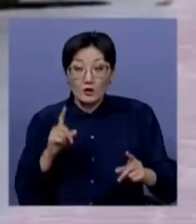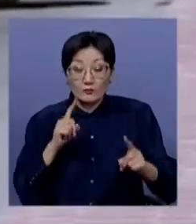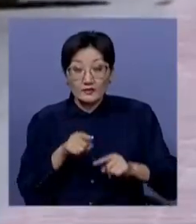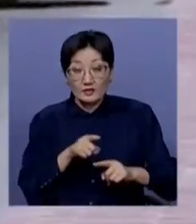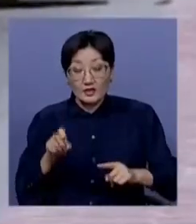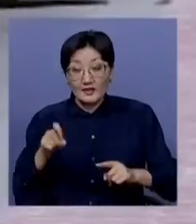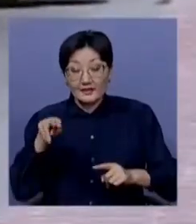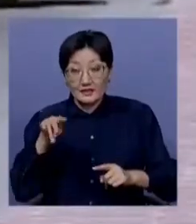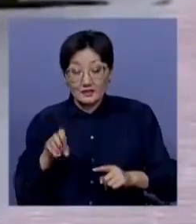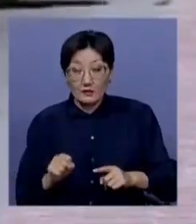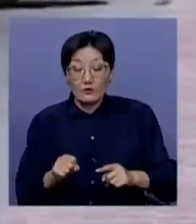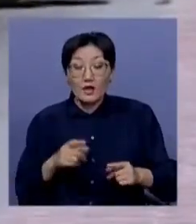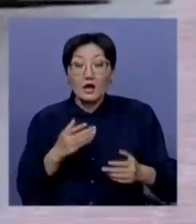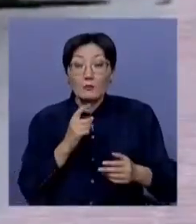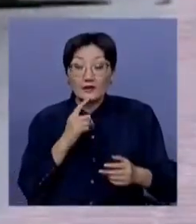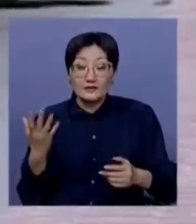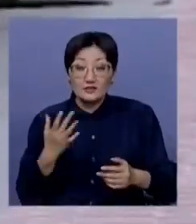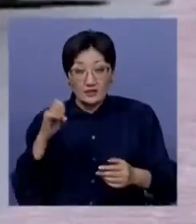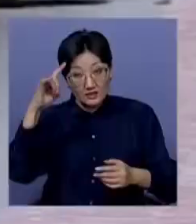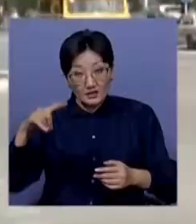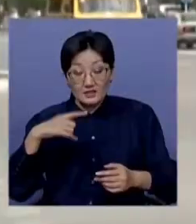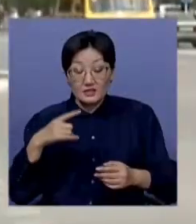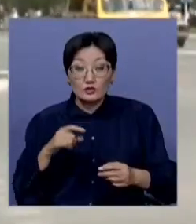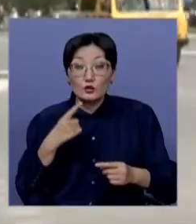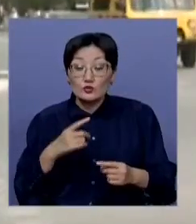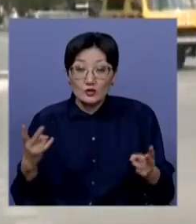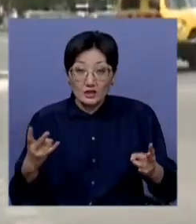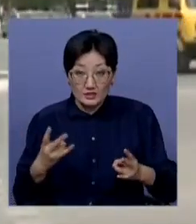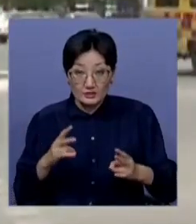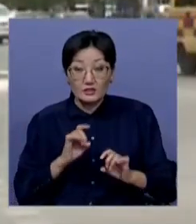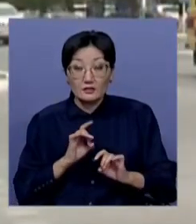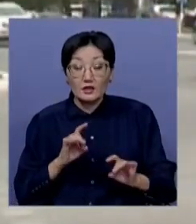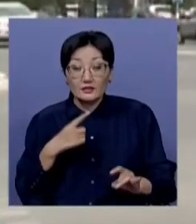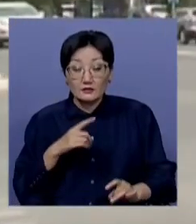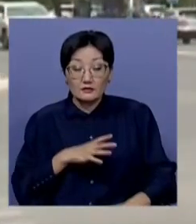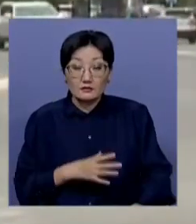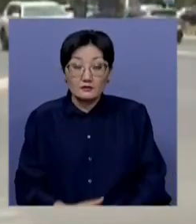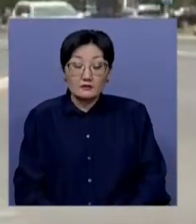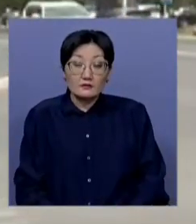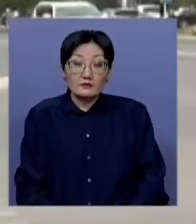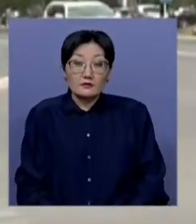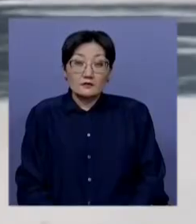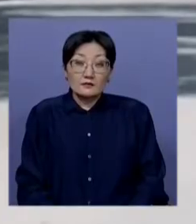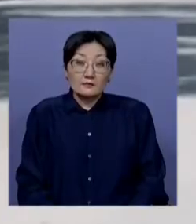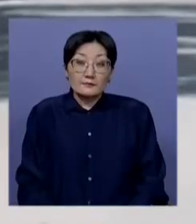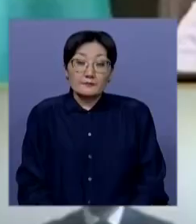барысында Аида Балаева баяндамашыларға қазақ тілінде де сөйлеу қажеттігін ескертті.